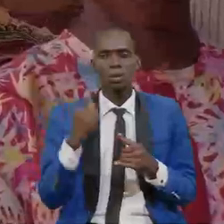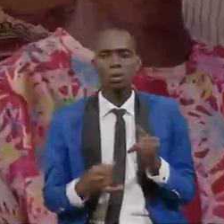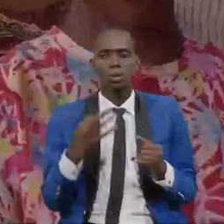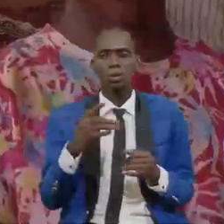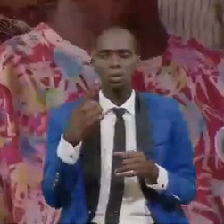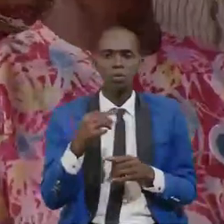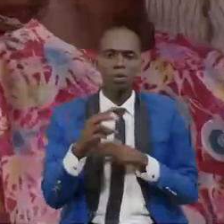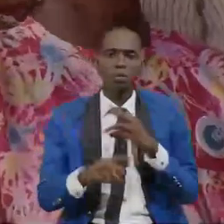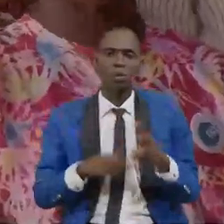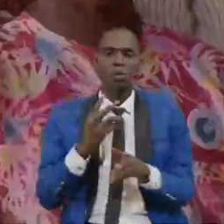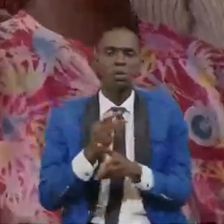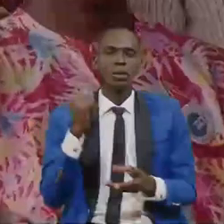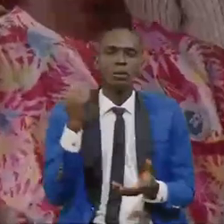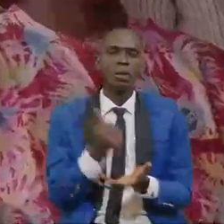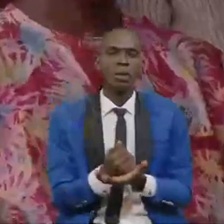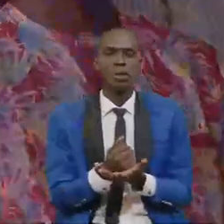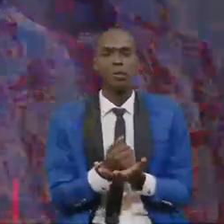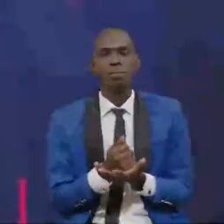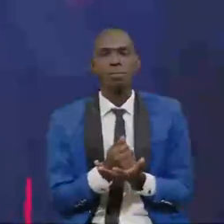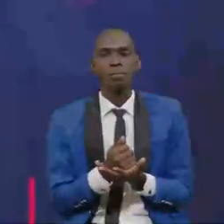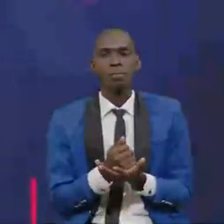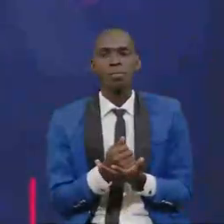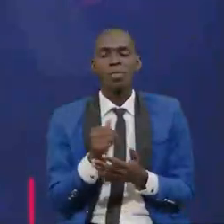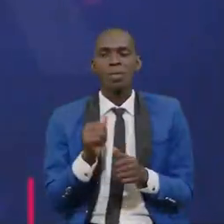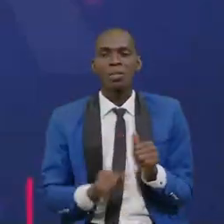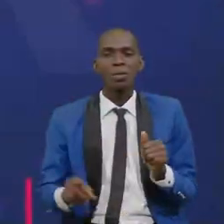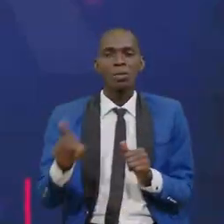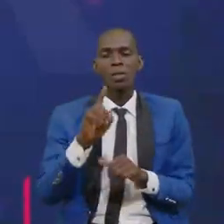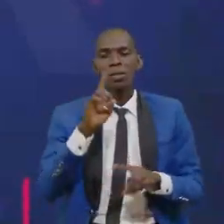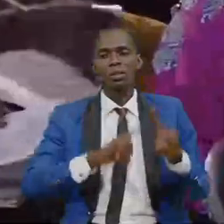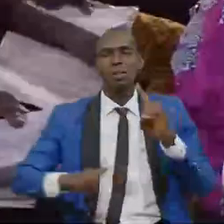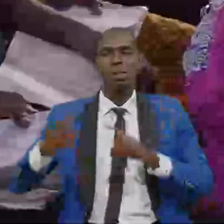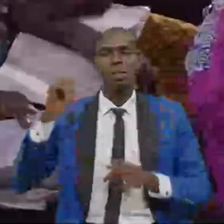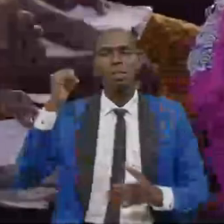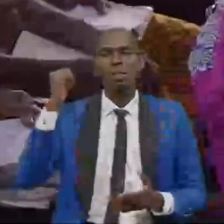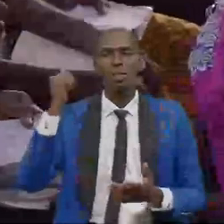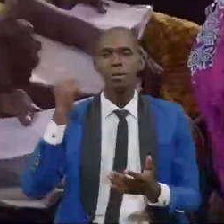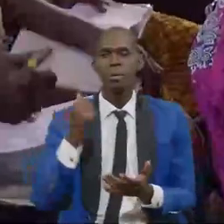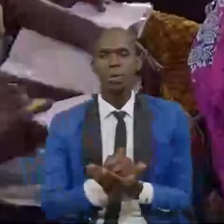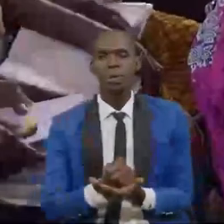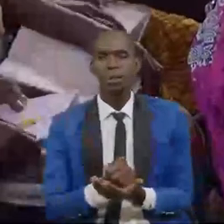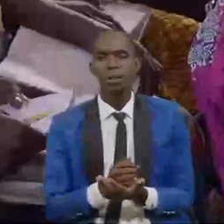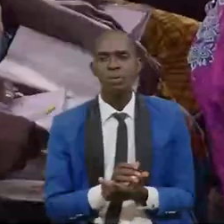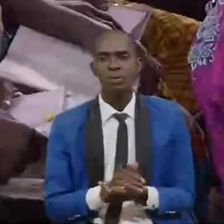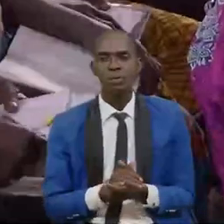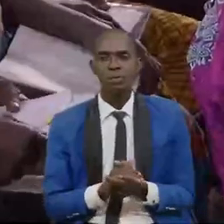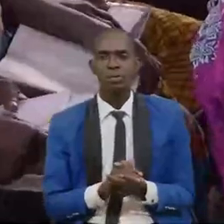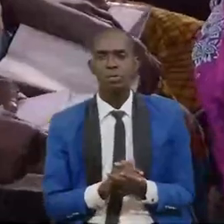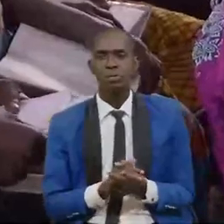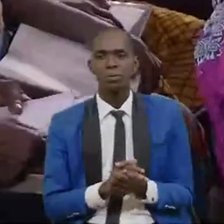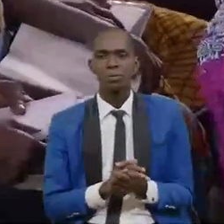du monde. Et tout le monde crie amen.